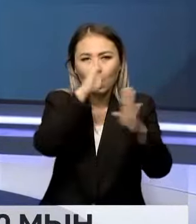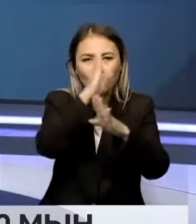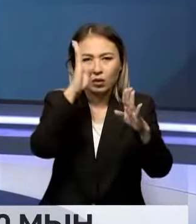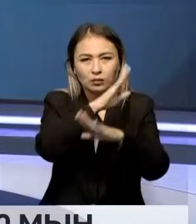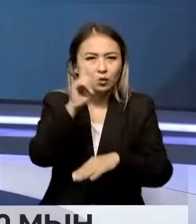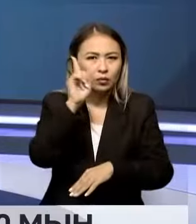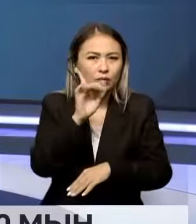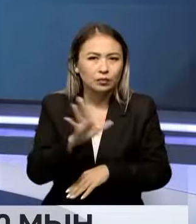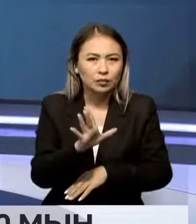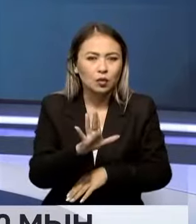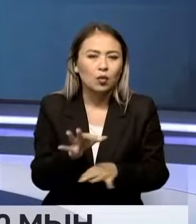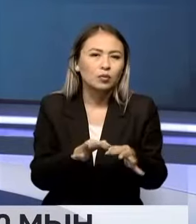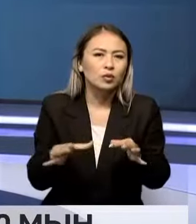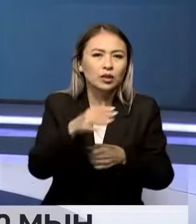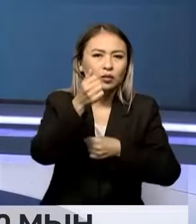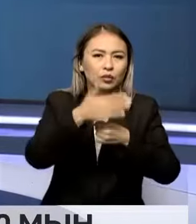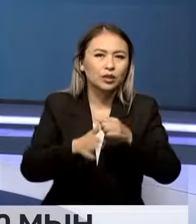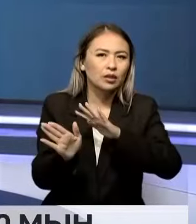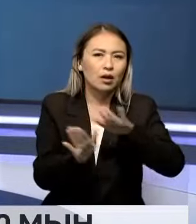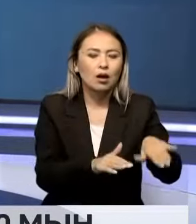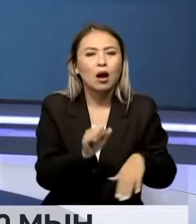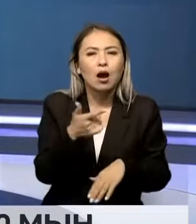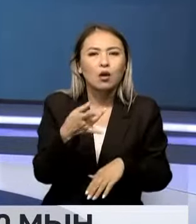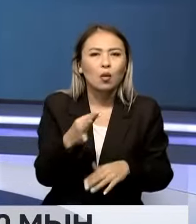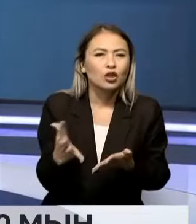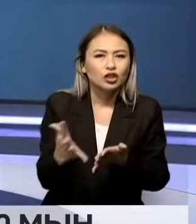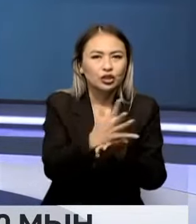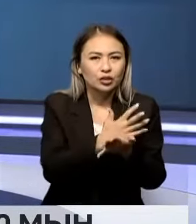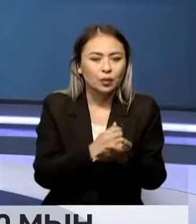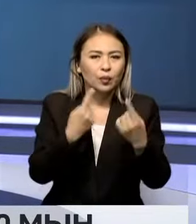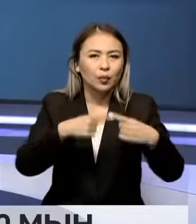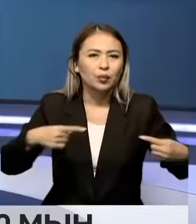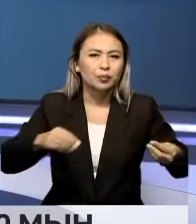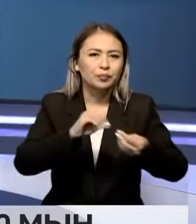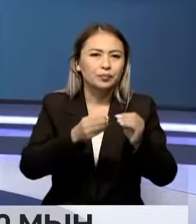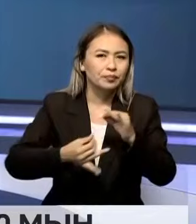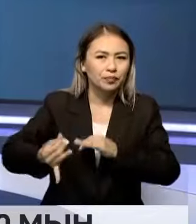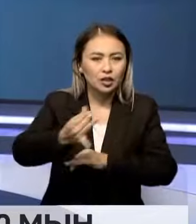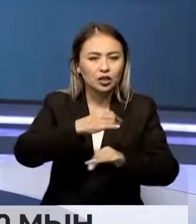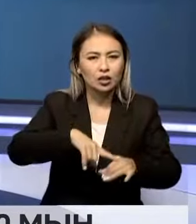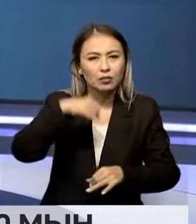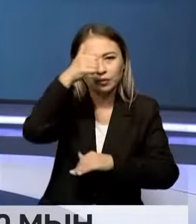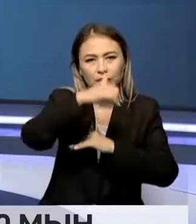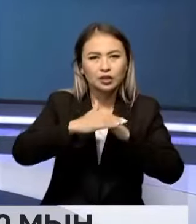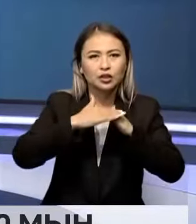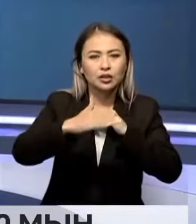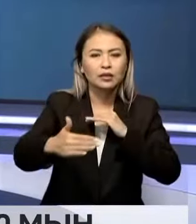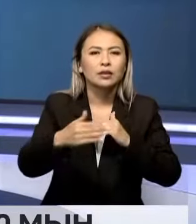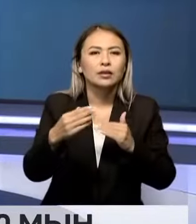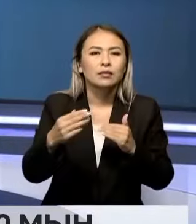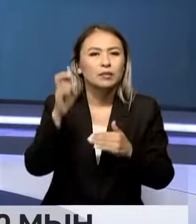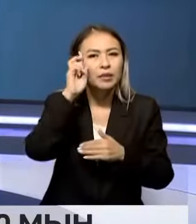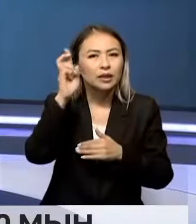шаруаларға қол байлау болып отыр. Облыс орталығында өткен агро жиында осы және өзге де бірқатар мәселе талқыланды. Жалпы биыл